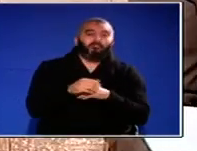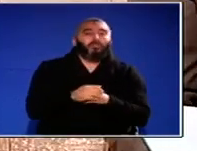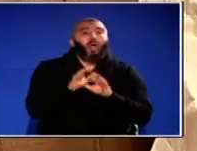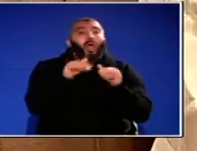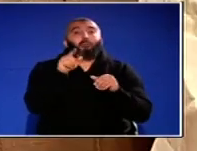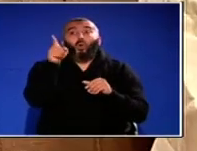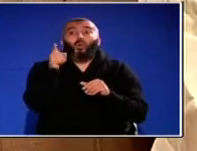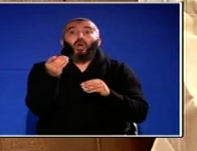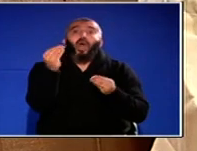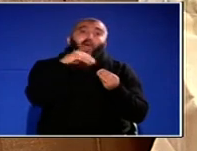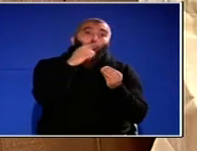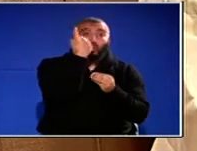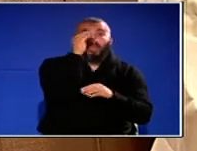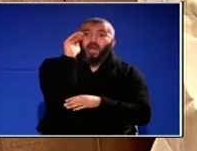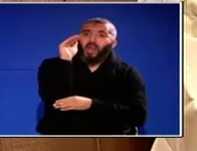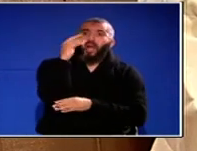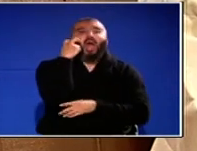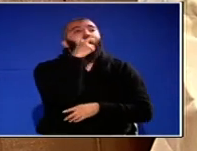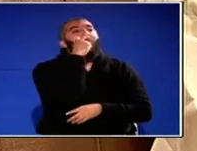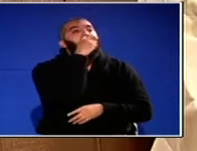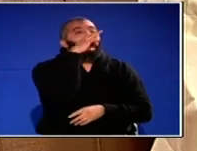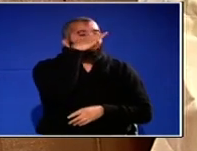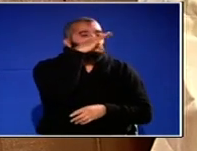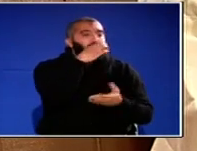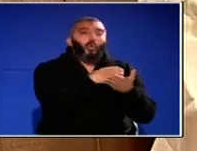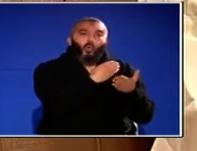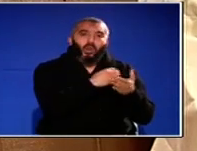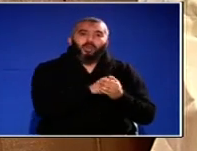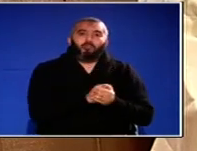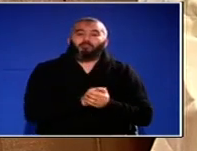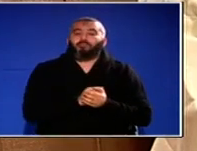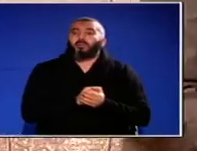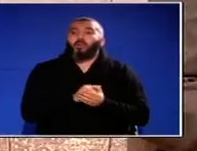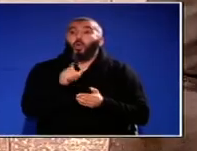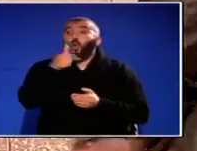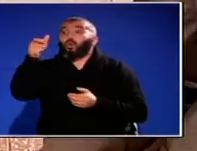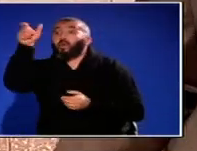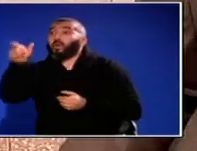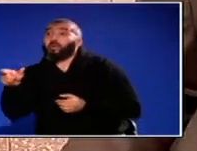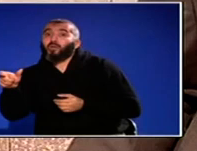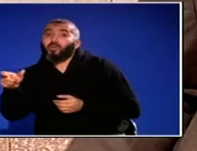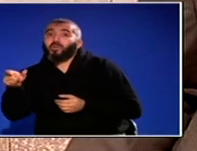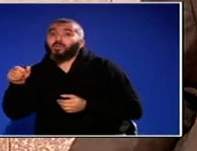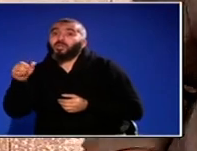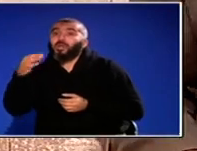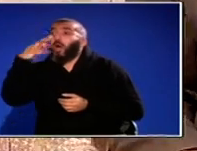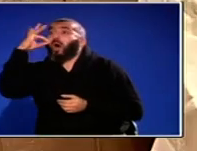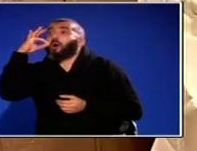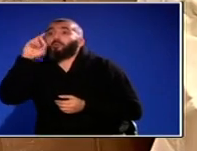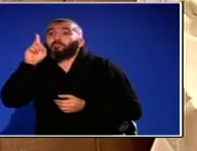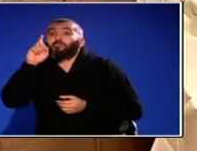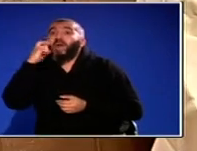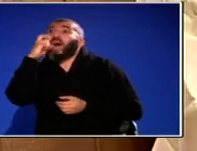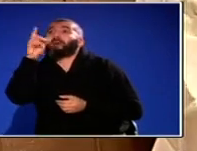من يجهر. يقول برك توجيه في هذه المسألة في دقيقة شيخنا لم يبقى لدينا الكثير. ونحن